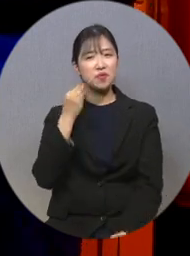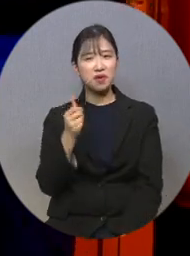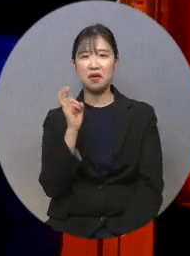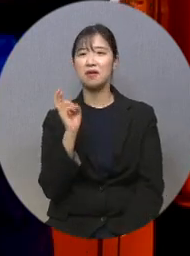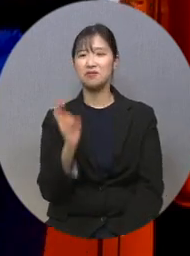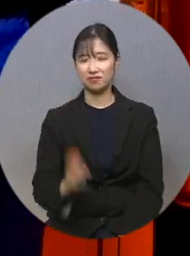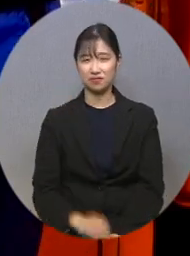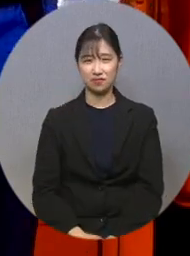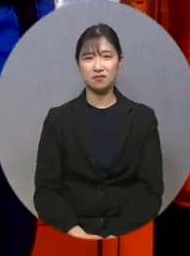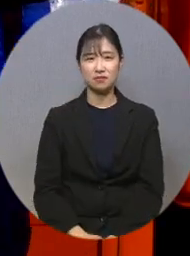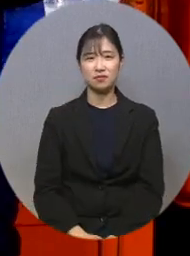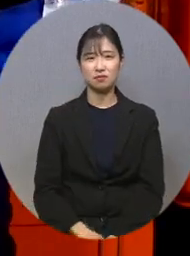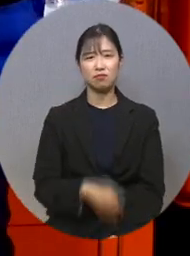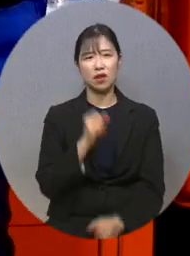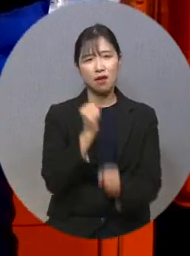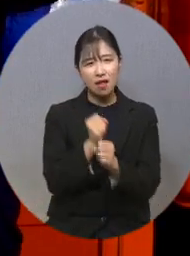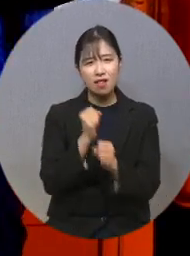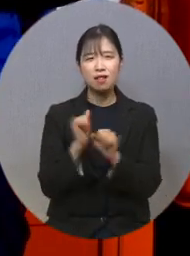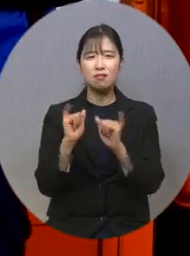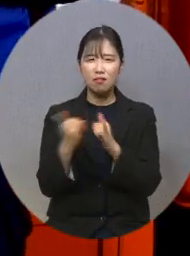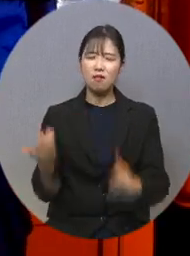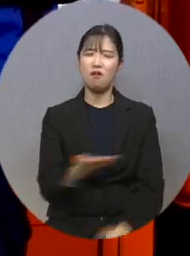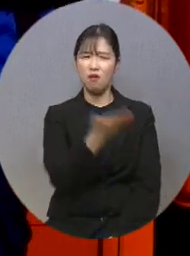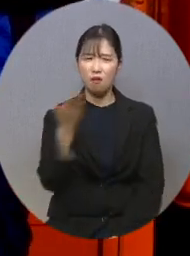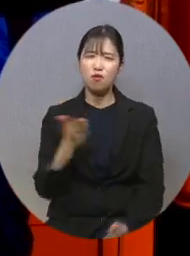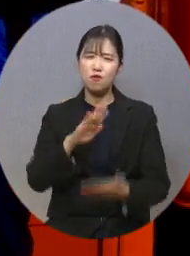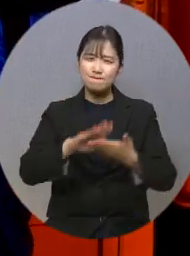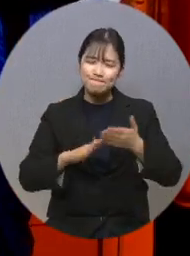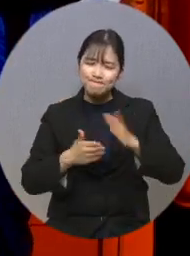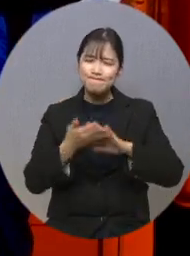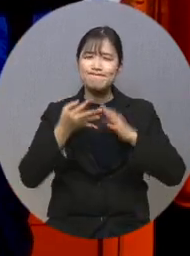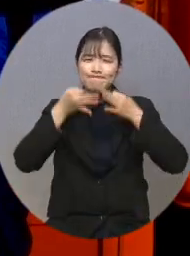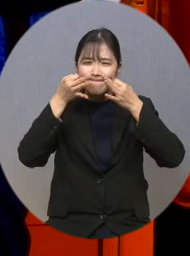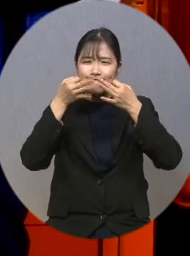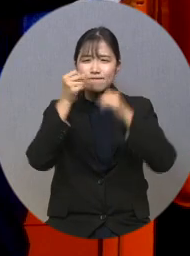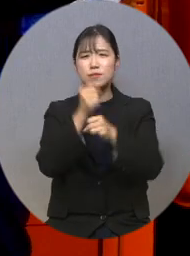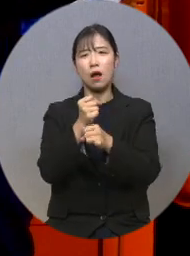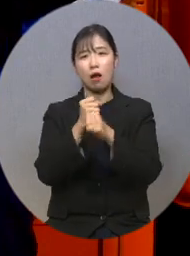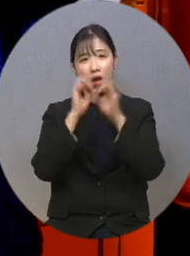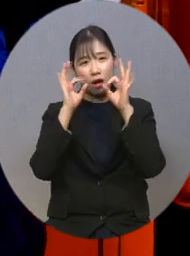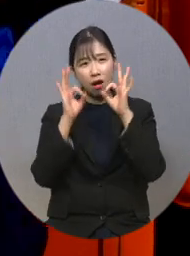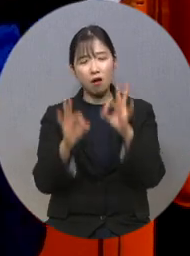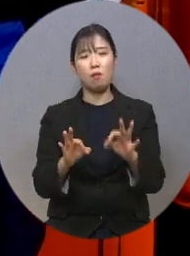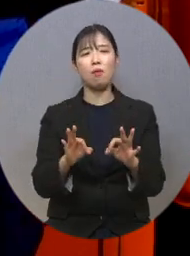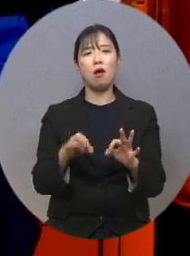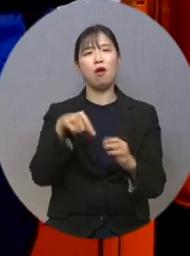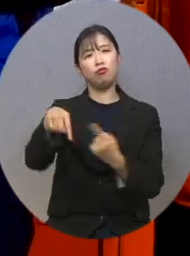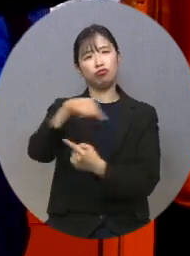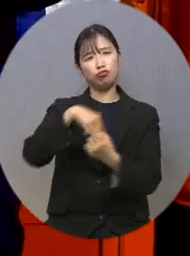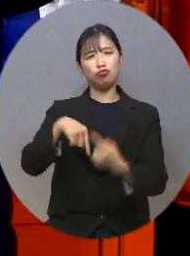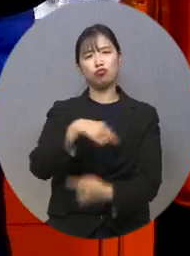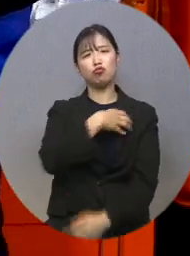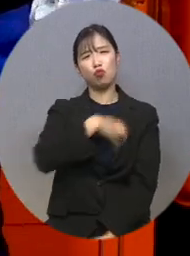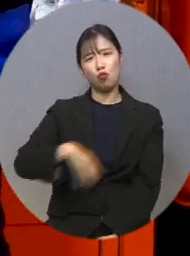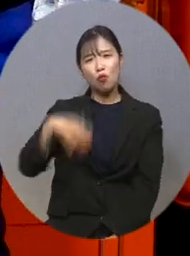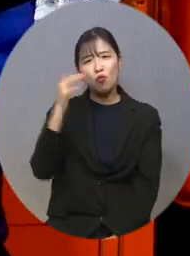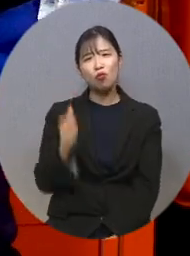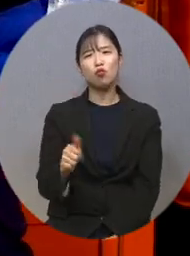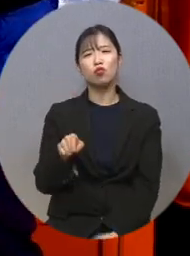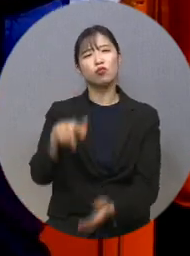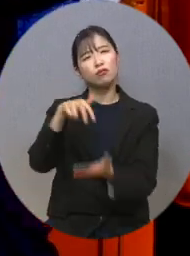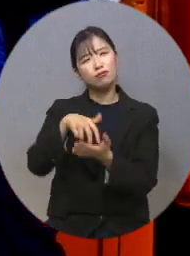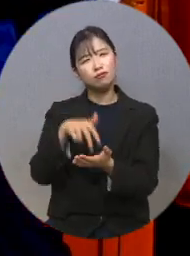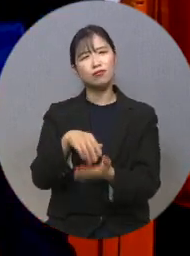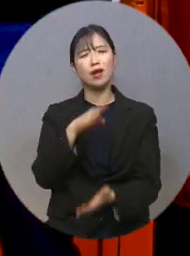진짜 이렇게 생산자 여러분들이 정성껏 만든 거 볼 때마다 이 남도 장터를 운영하시는 전남도청 입장에서도